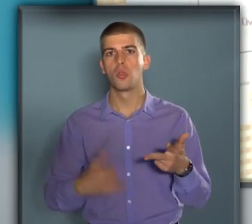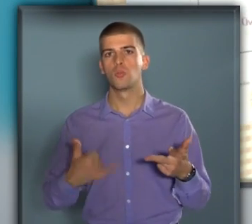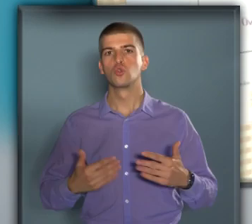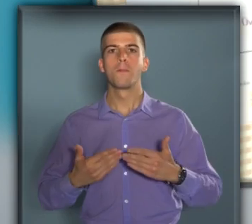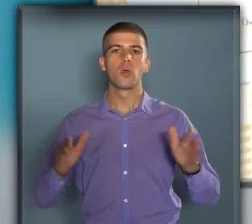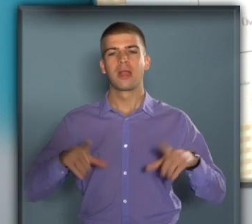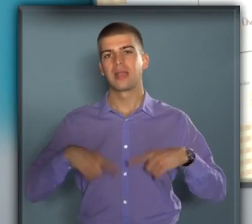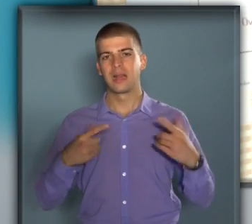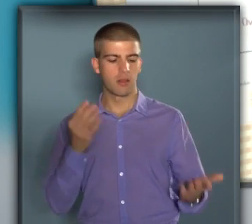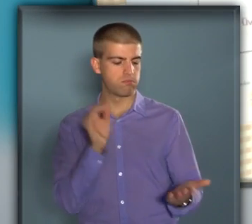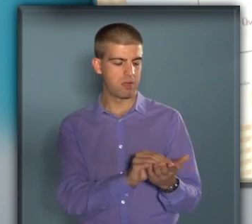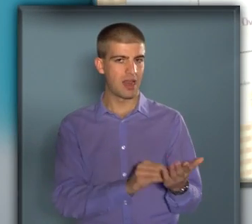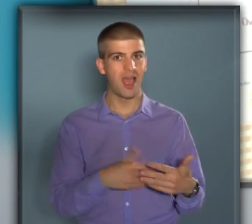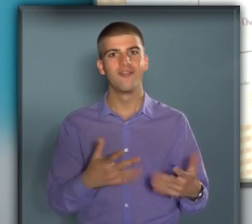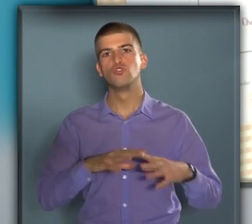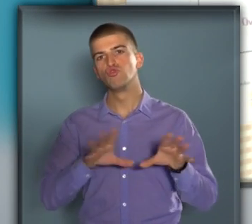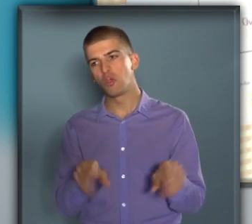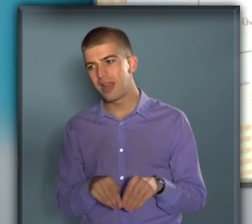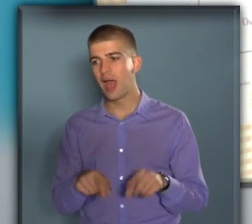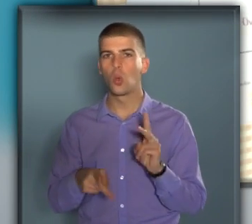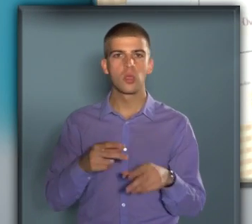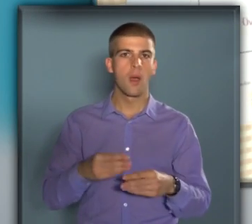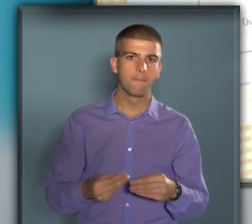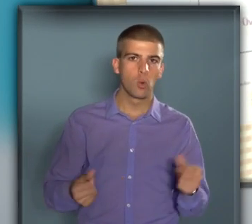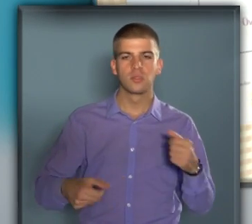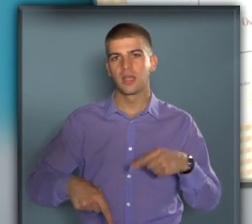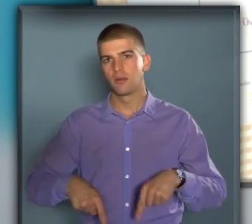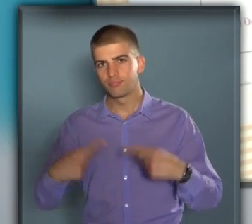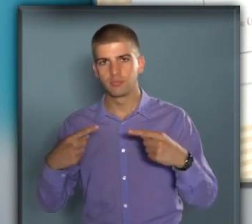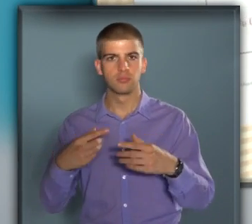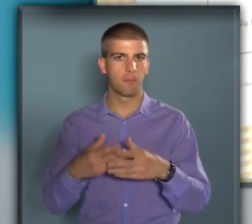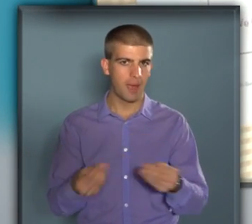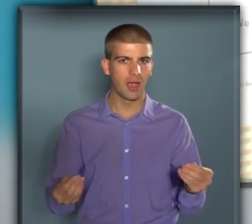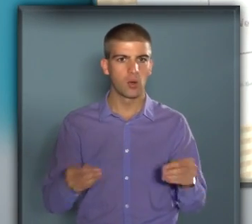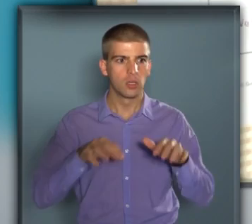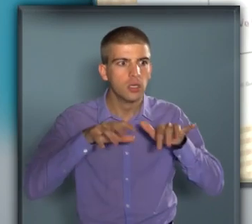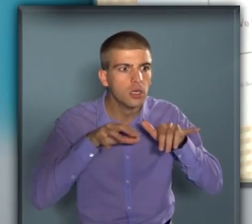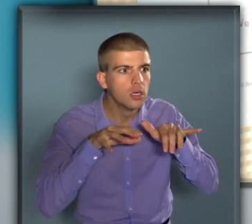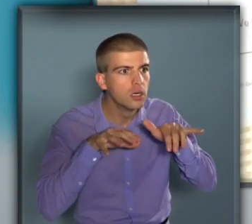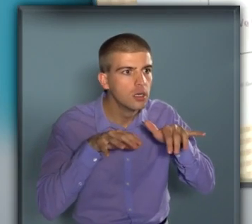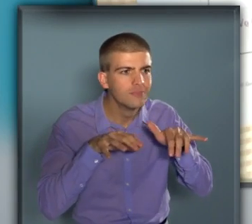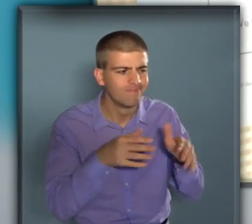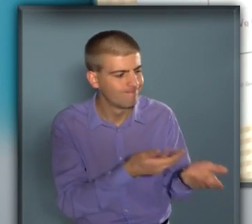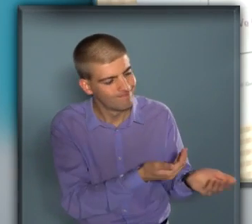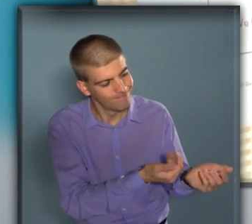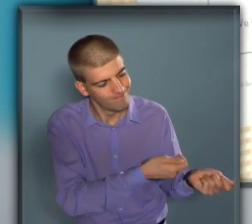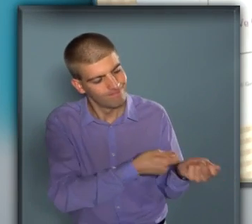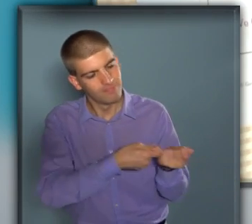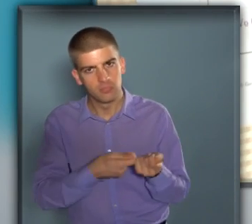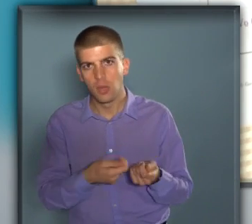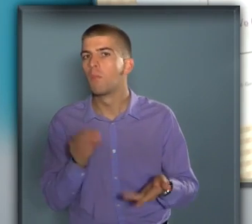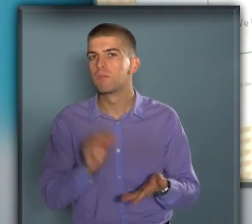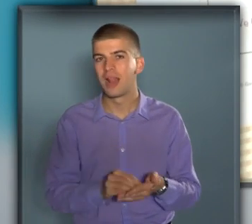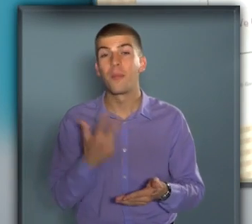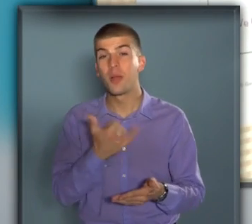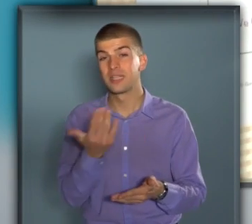egyik ütközőpontját a családokban, hogy hogyan tudjuk a gyerekeket a képernyőtől elcsábítani. Ez persze nem